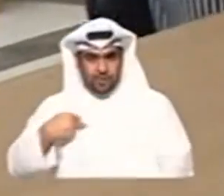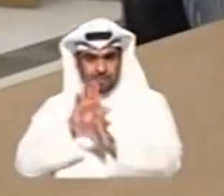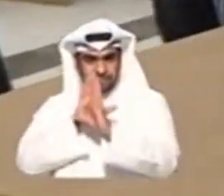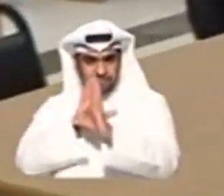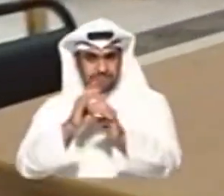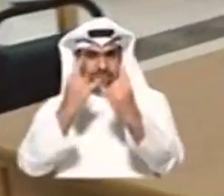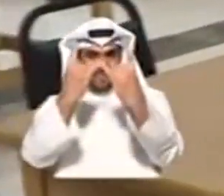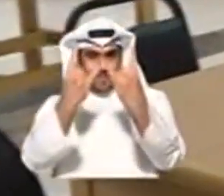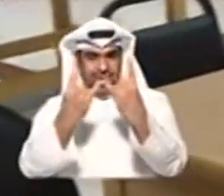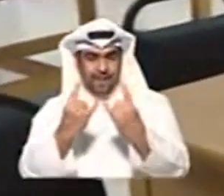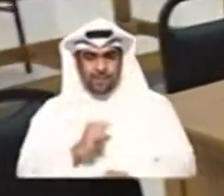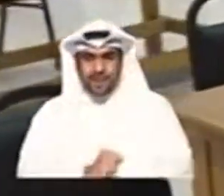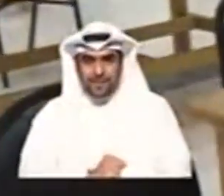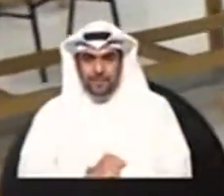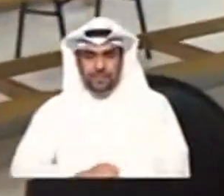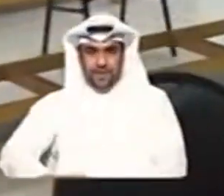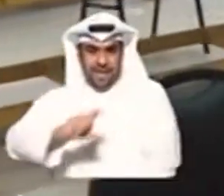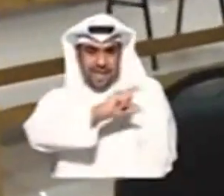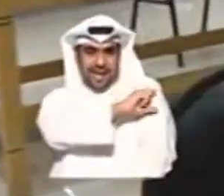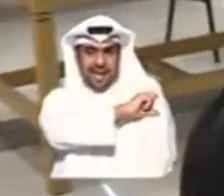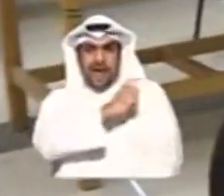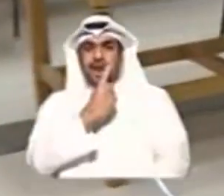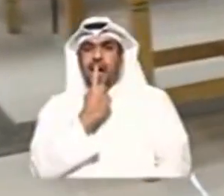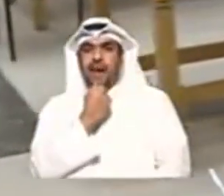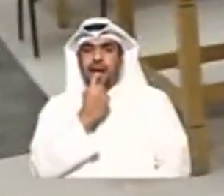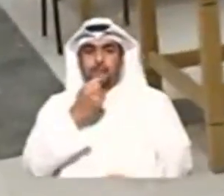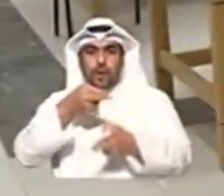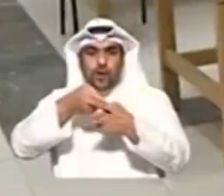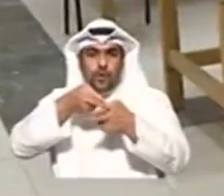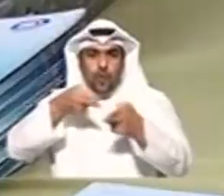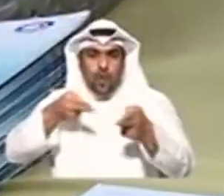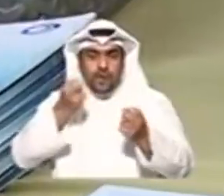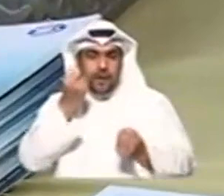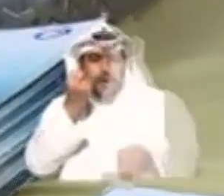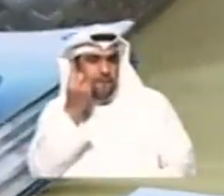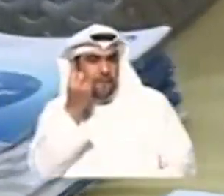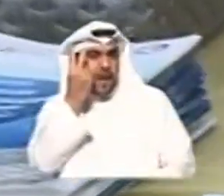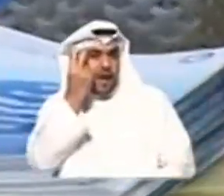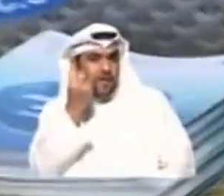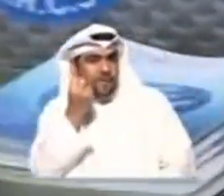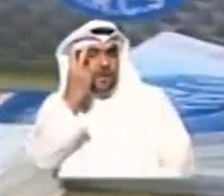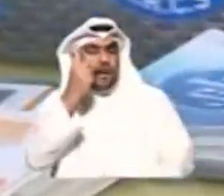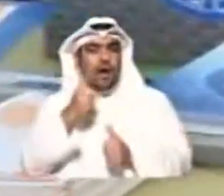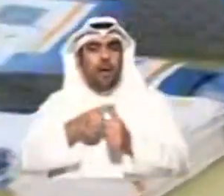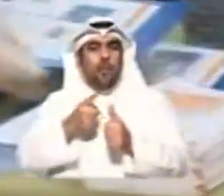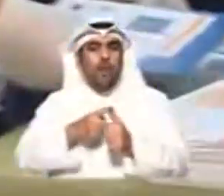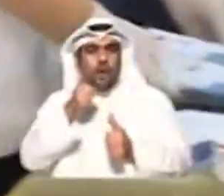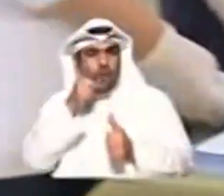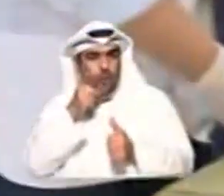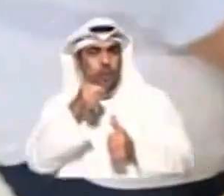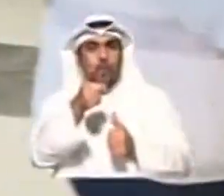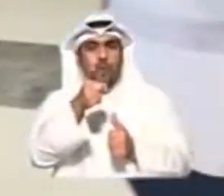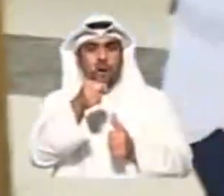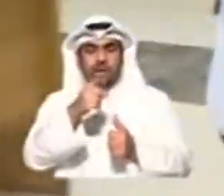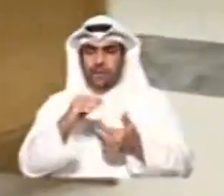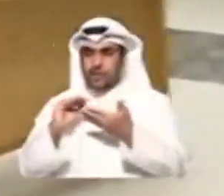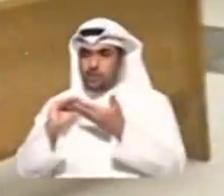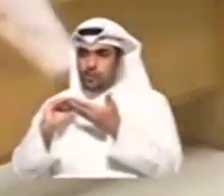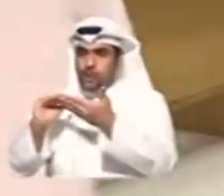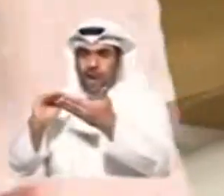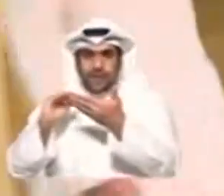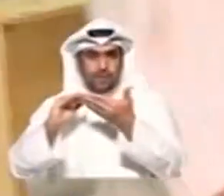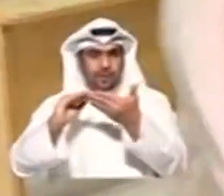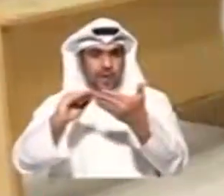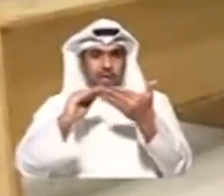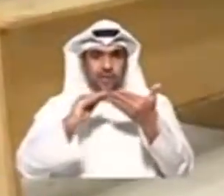تواصل جمعية الهلال الأحمر الكويتي مبادراتها المساندة لمواجهة فيروس كوفيد-19 لتشمل المناطق التعليمية